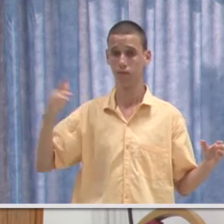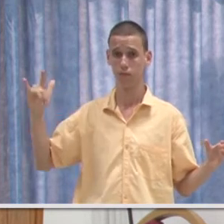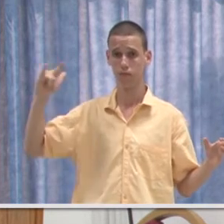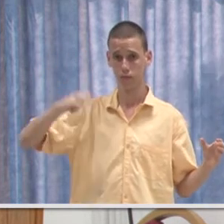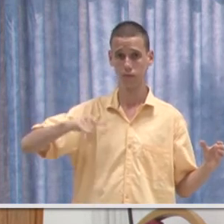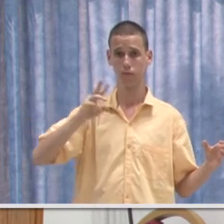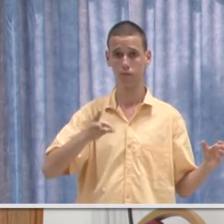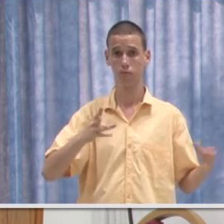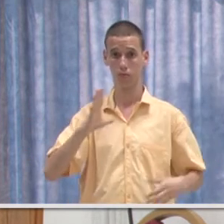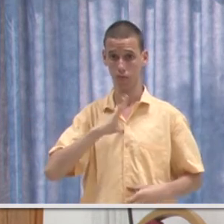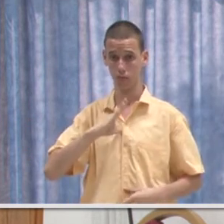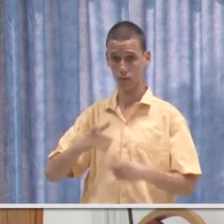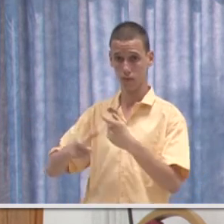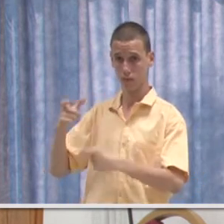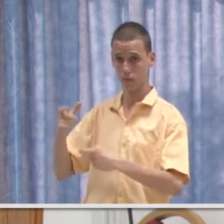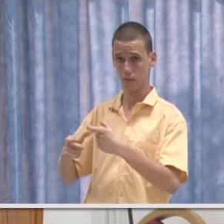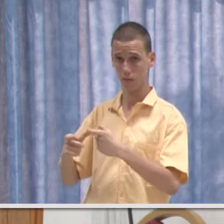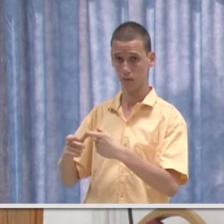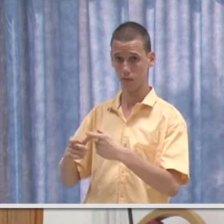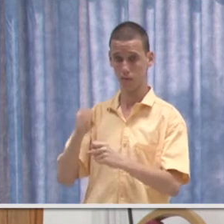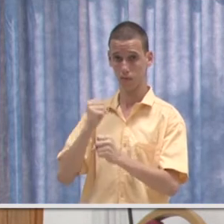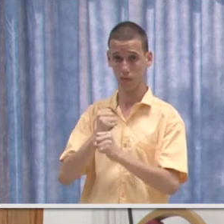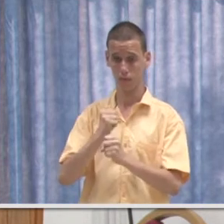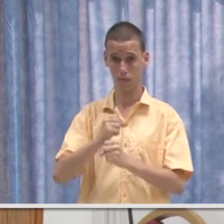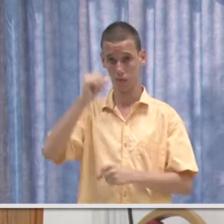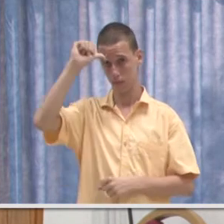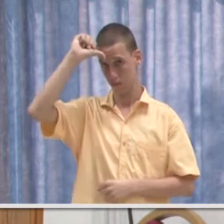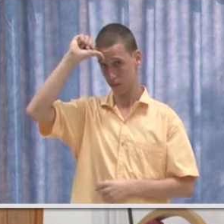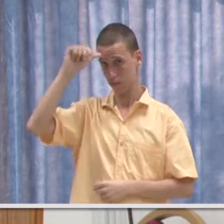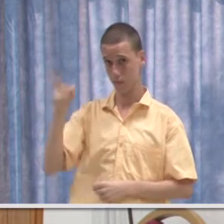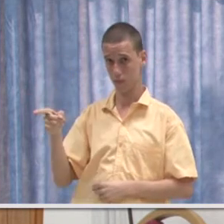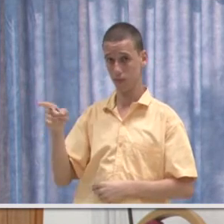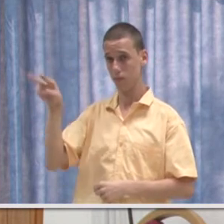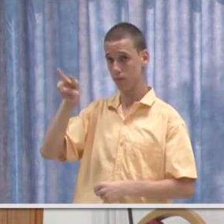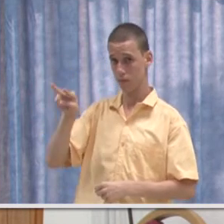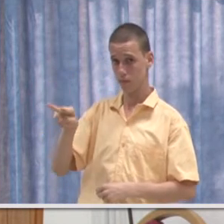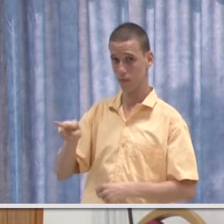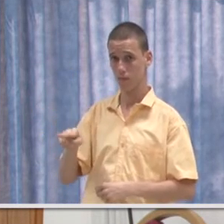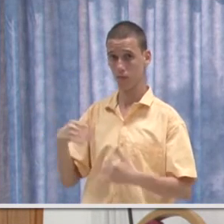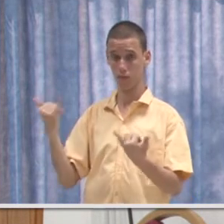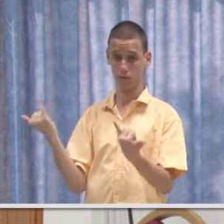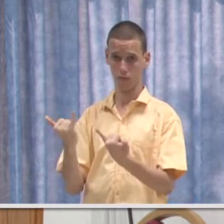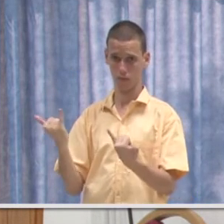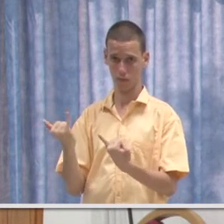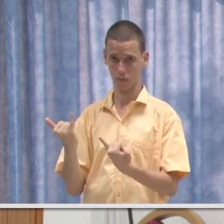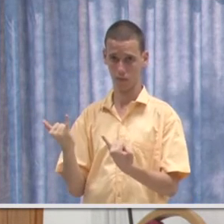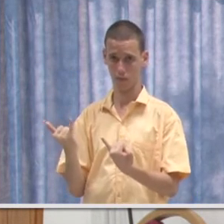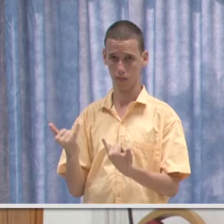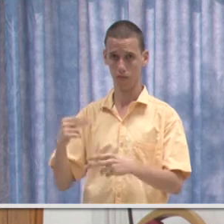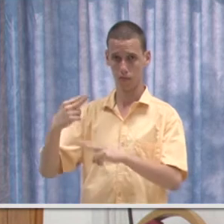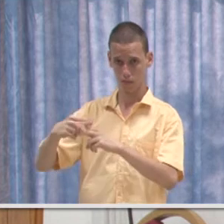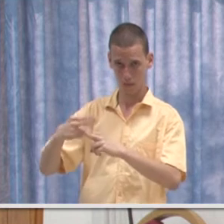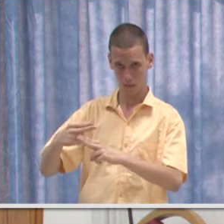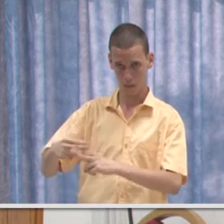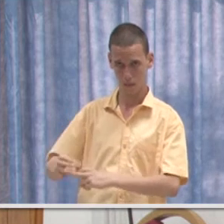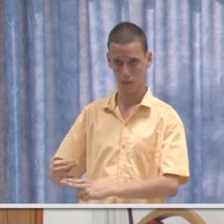bon détail. Et les autres qui même provide nous avec des détails, qui sont des patients qui sont à l'étranger, qui sont dans l'Inde, pour faire un traitement en